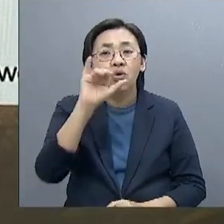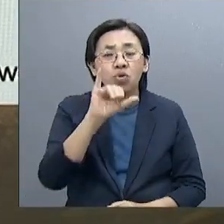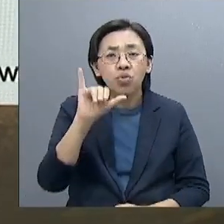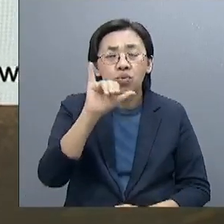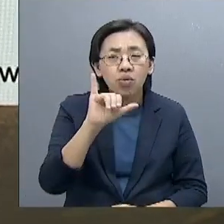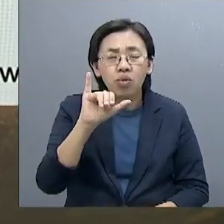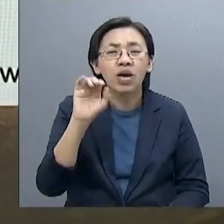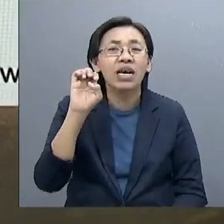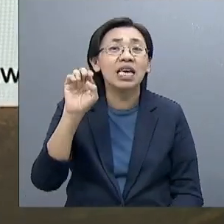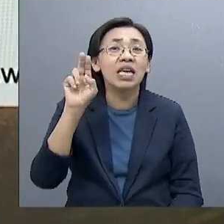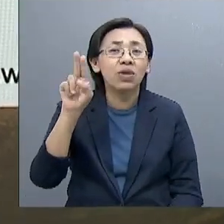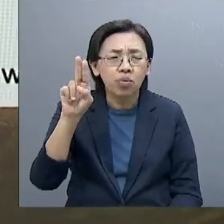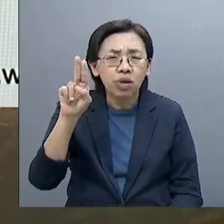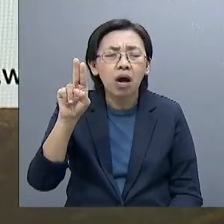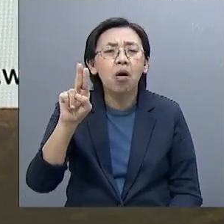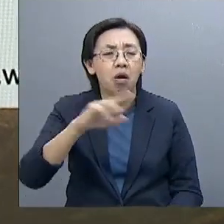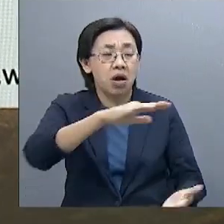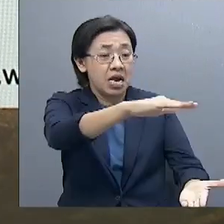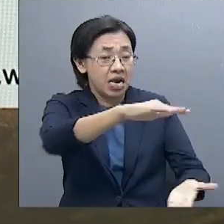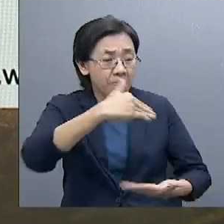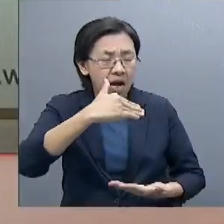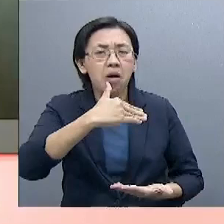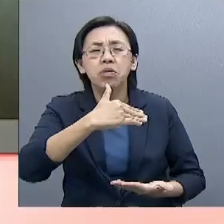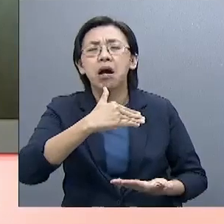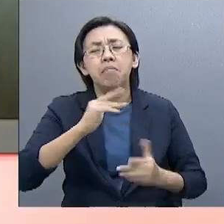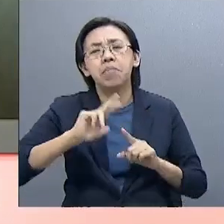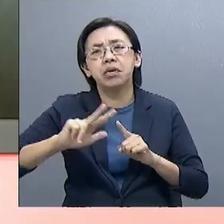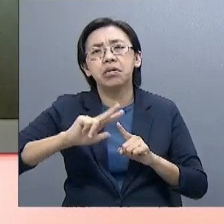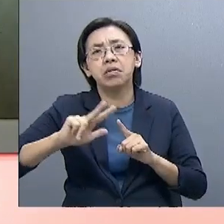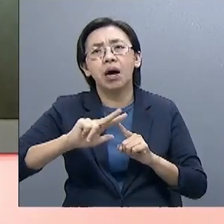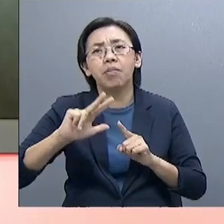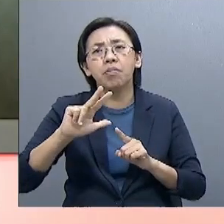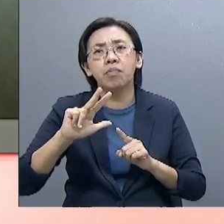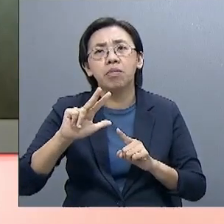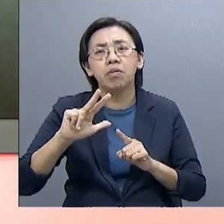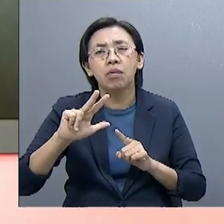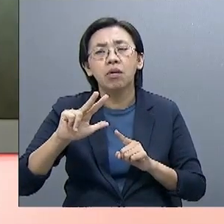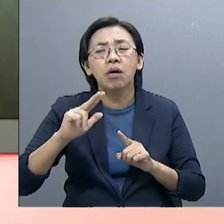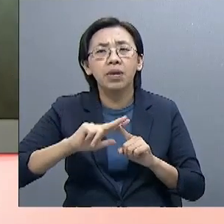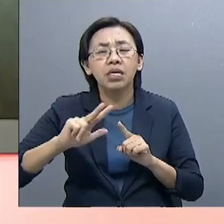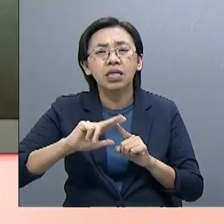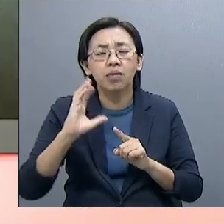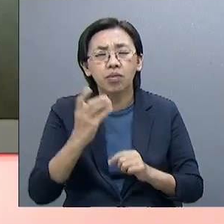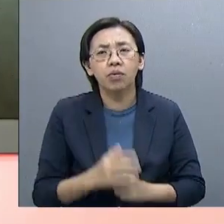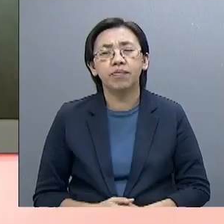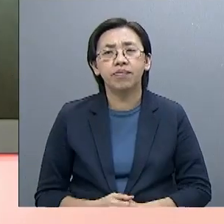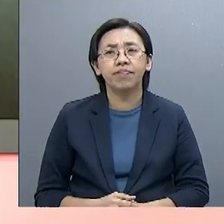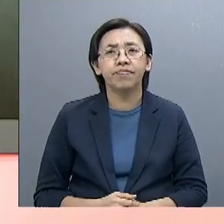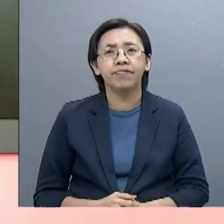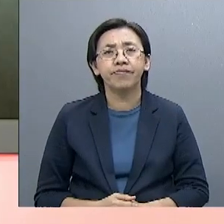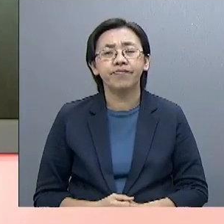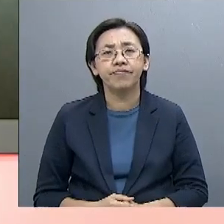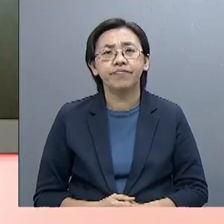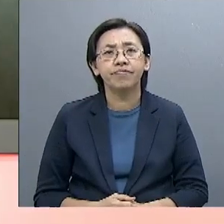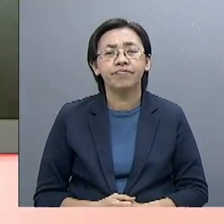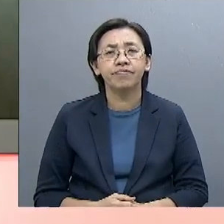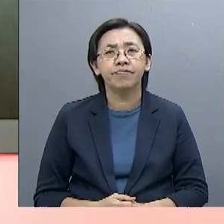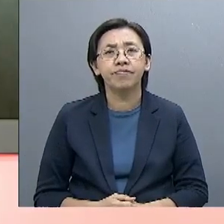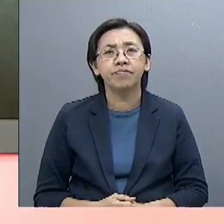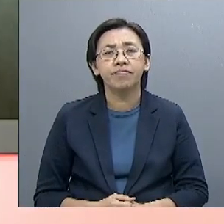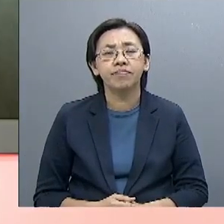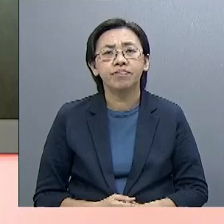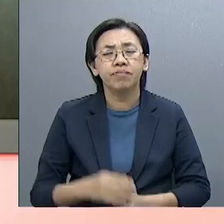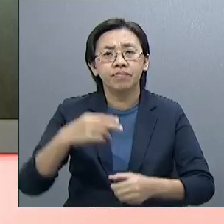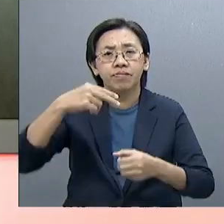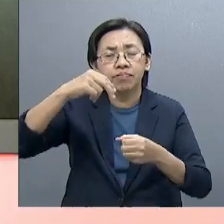เป็นประเทศผู้นำเข้ารายใหญ่อันดับ3ของทั้งคู่สำหรับผลิตภัณฑ์น้ำมันปาล์มนะคะเป็นเพียงส่วนห